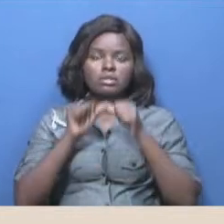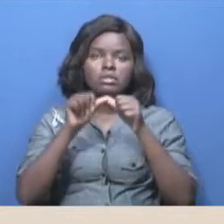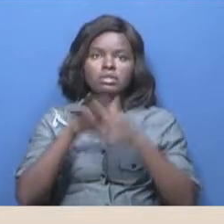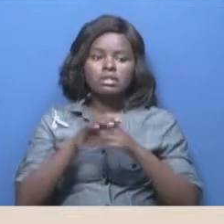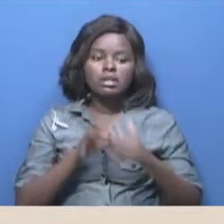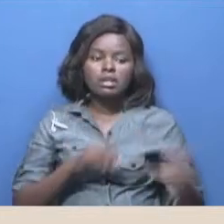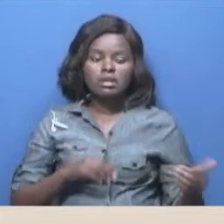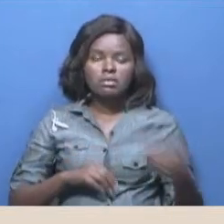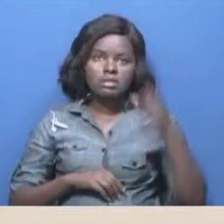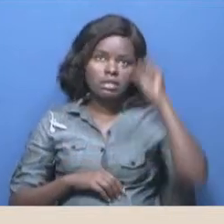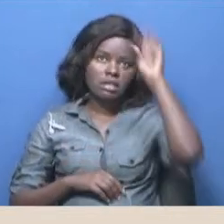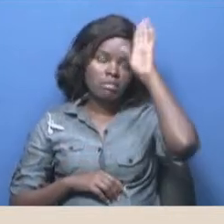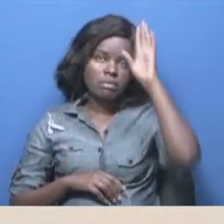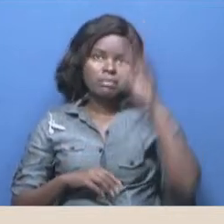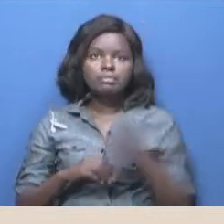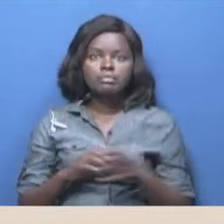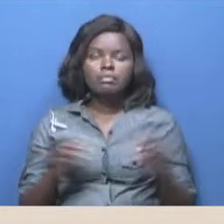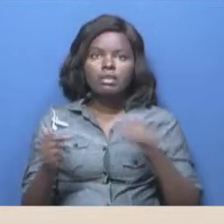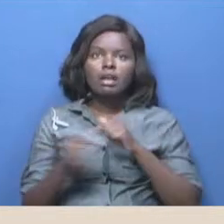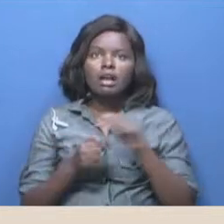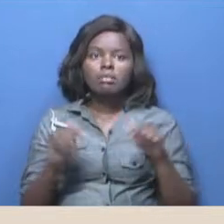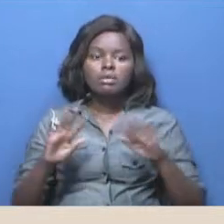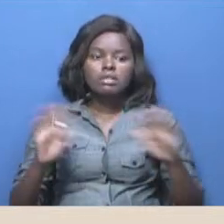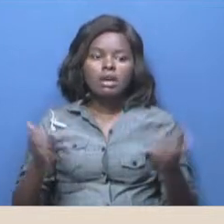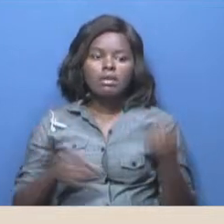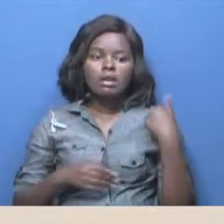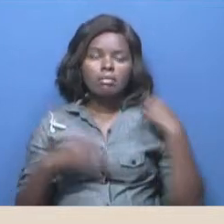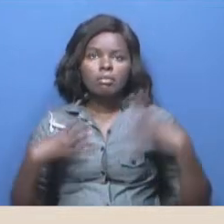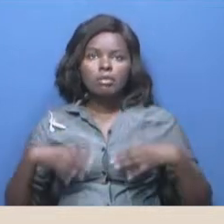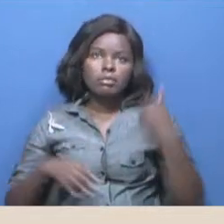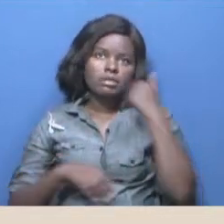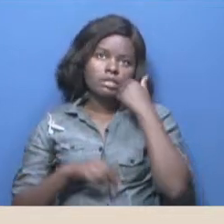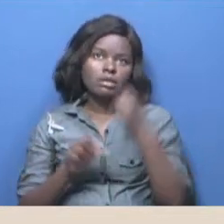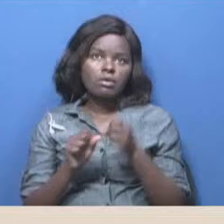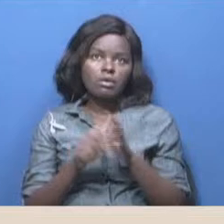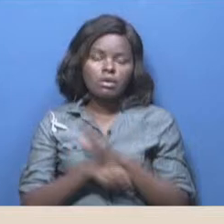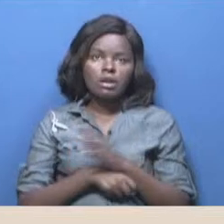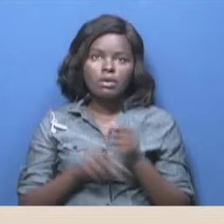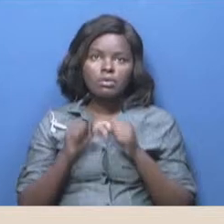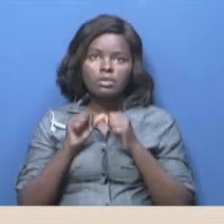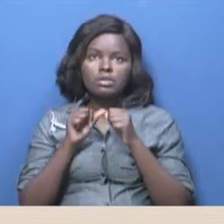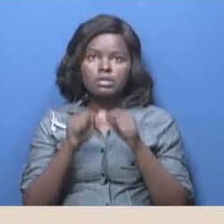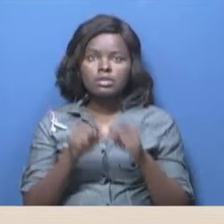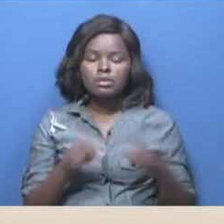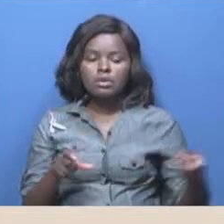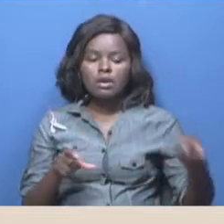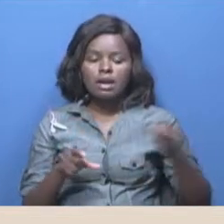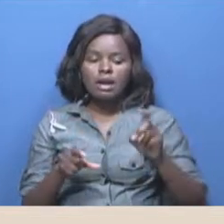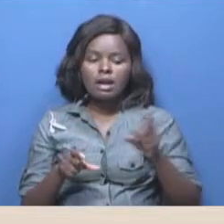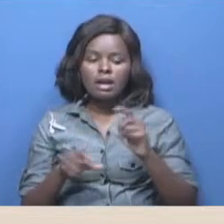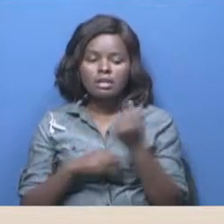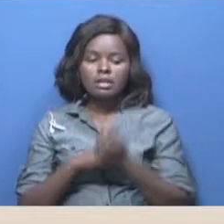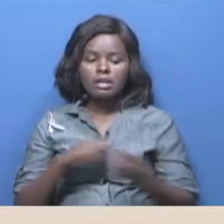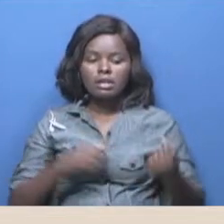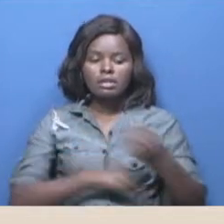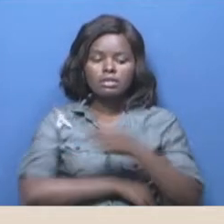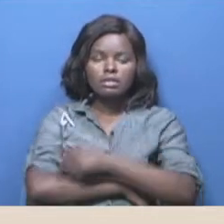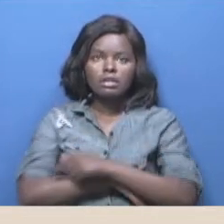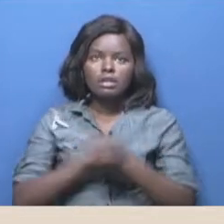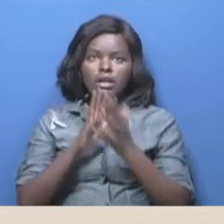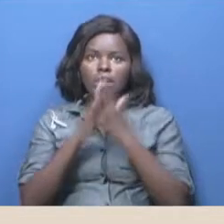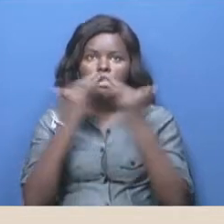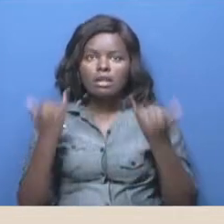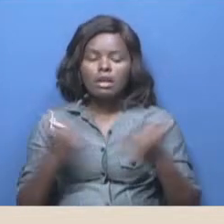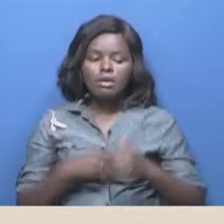ya Kiambu egie uria namba ya arwaru a murimu wa COVID-19 irathie na mbere kiambatagira o muthenya ukinyiriria riu kaunti